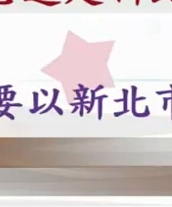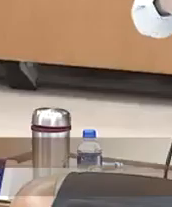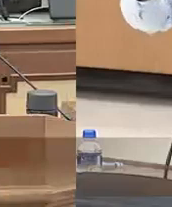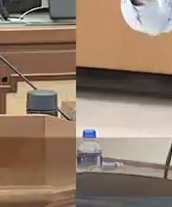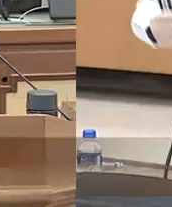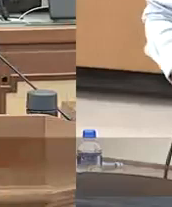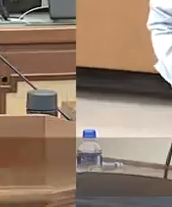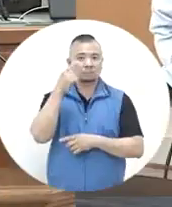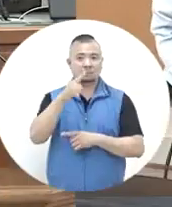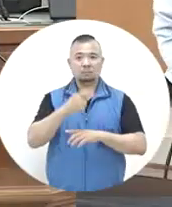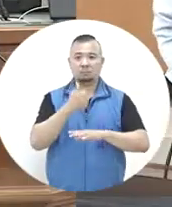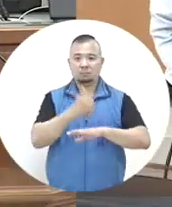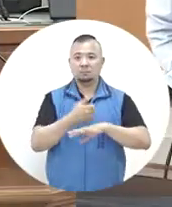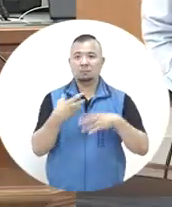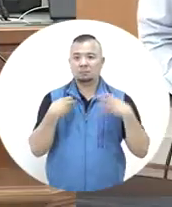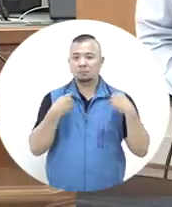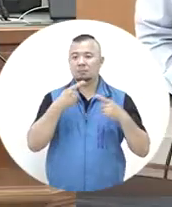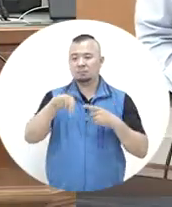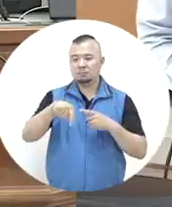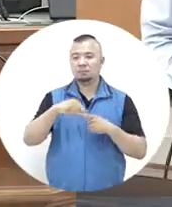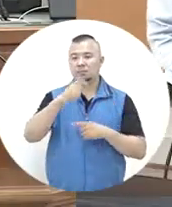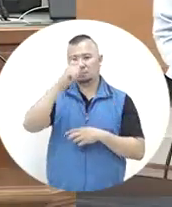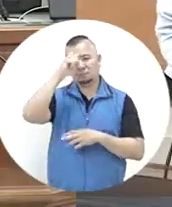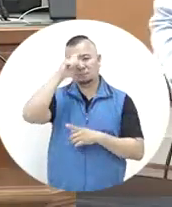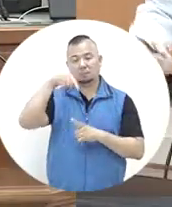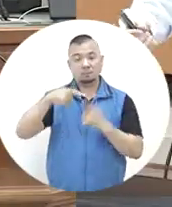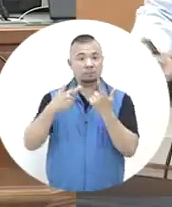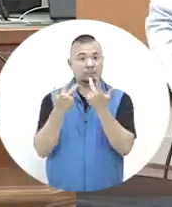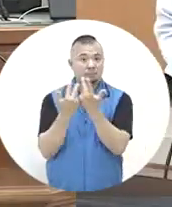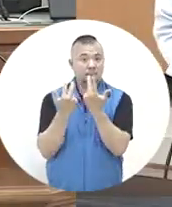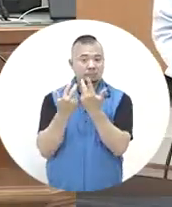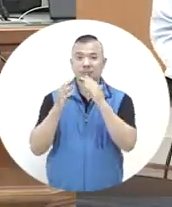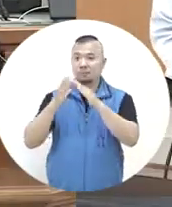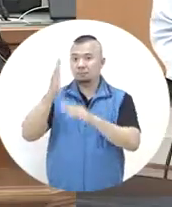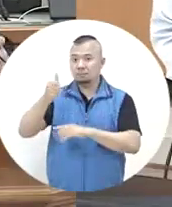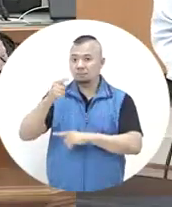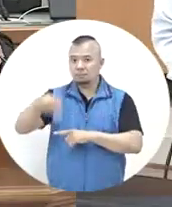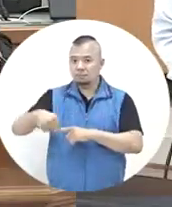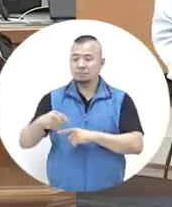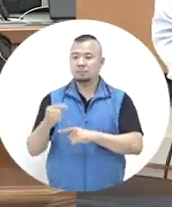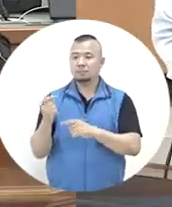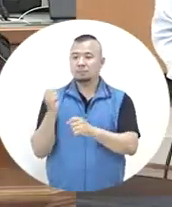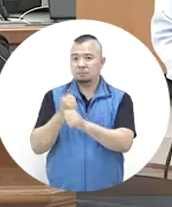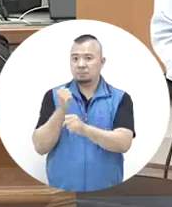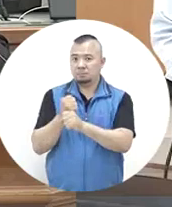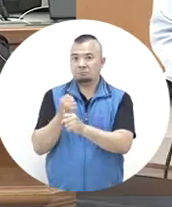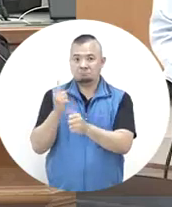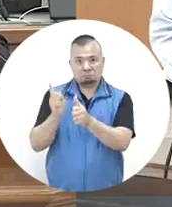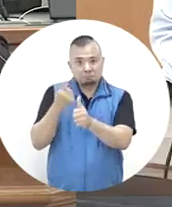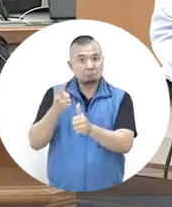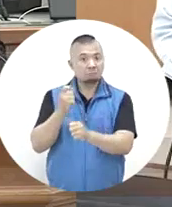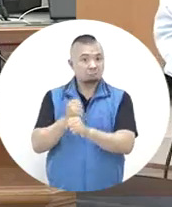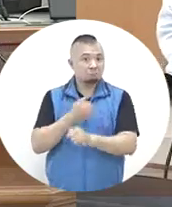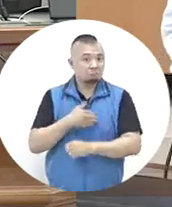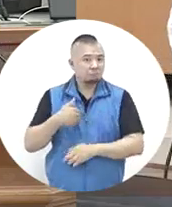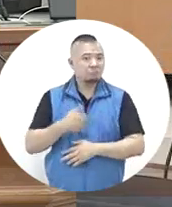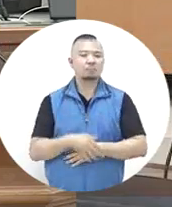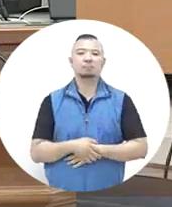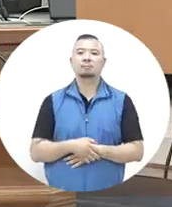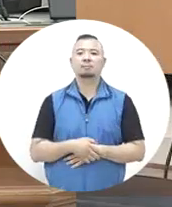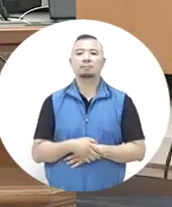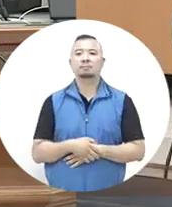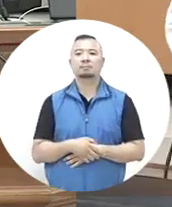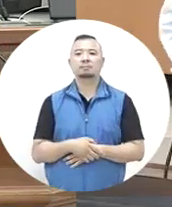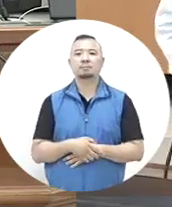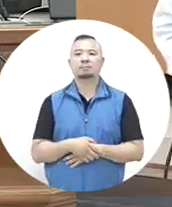长要以我们新北的市政为优先，市长做得到吗？请回答。 议员长期以来跟